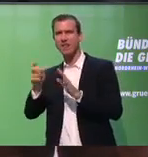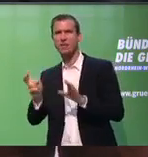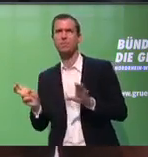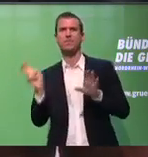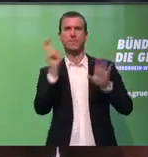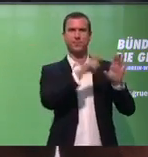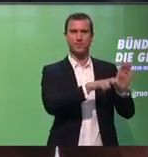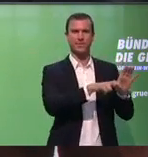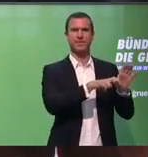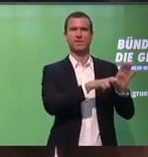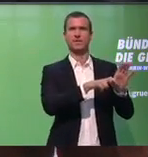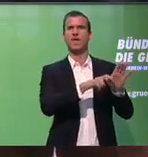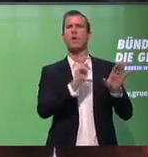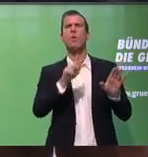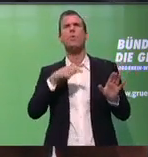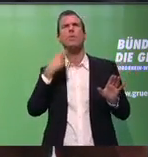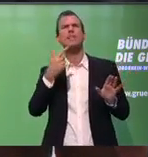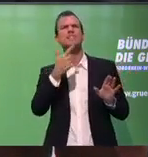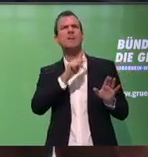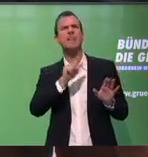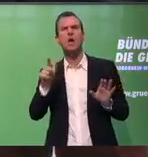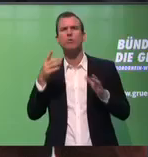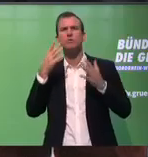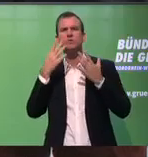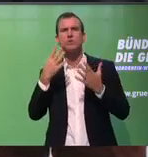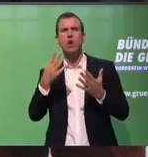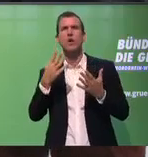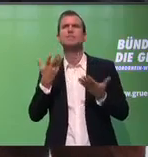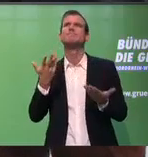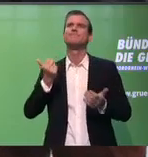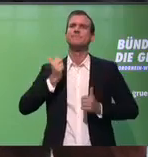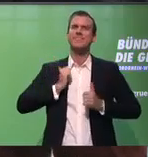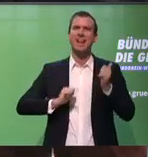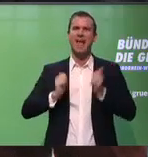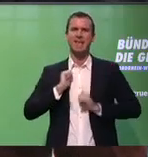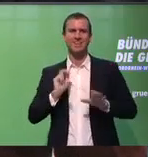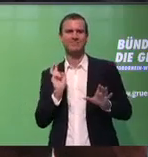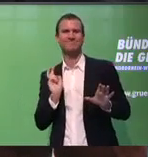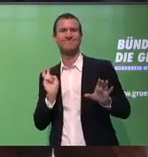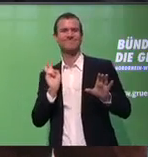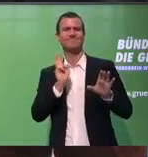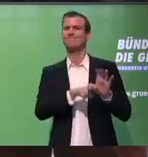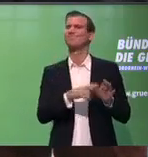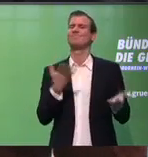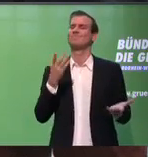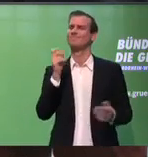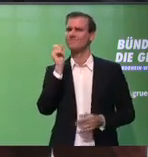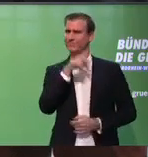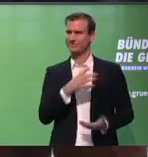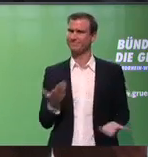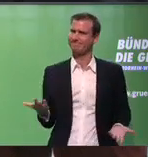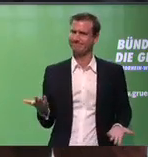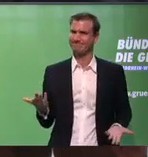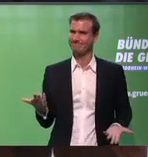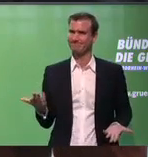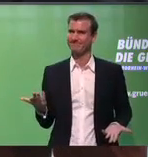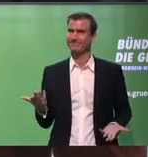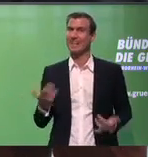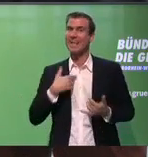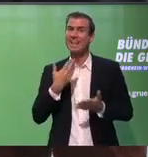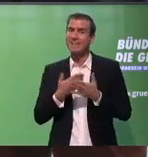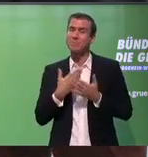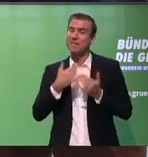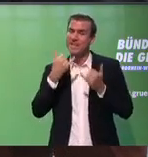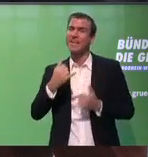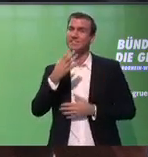Grünen Liste und 2009 leider den Einzug nicht geschafft und das wünschen wir